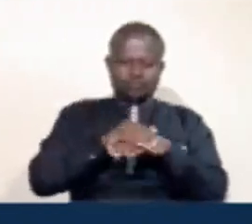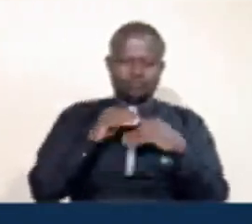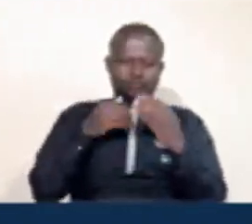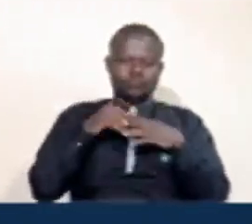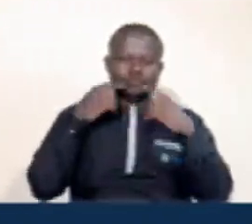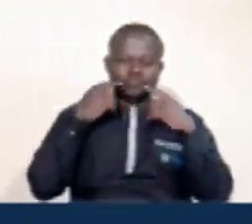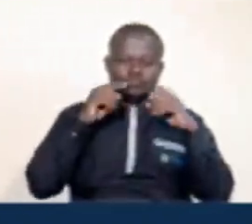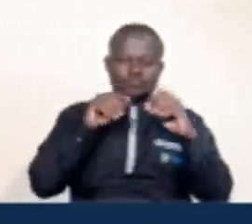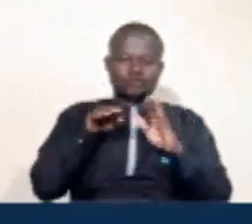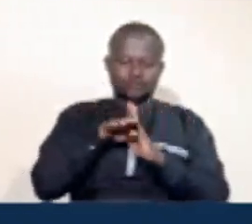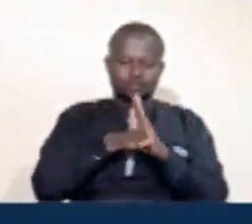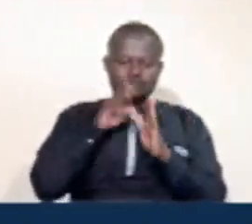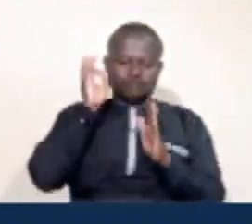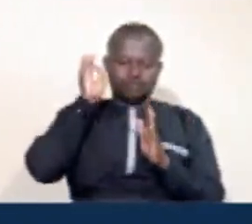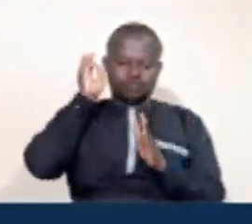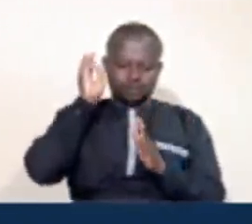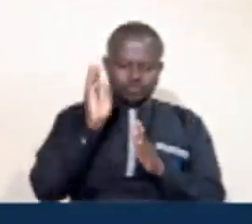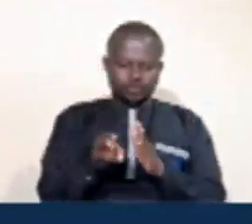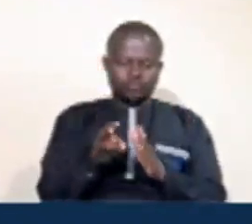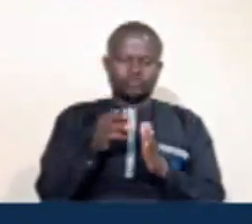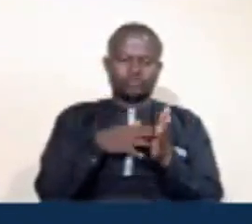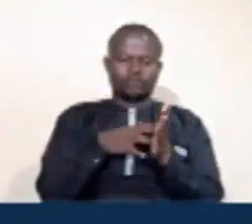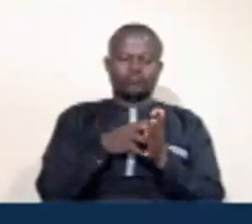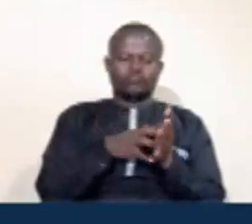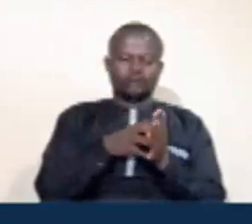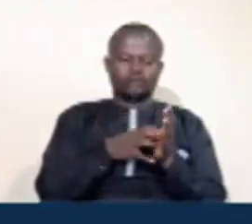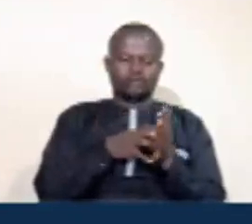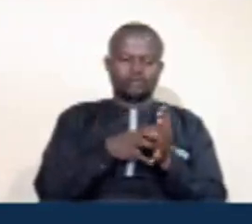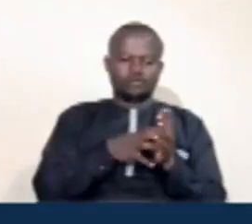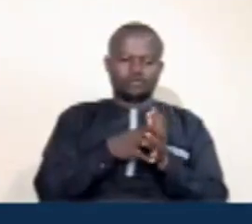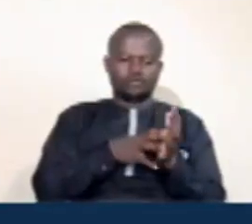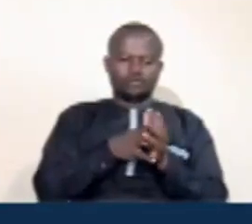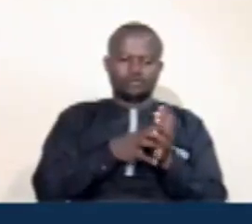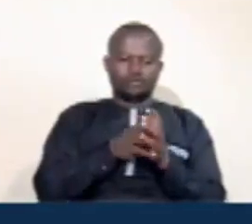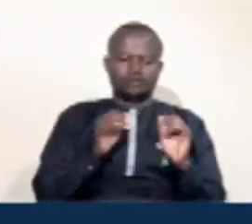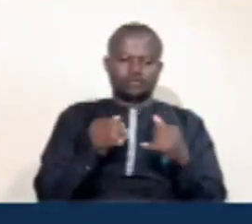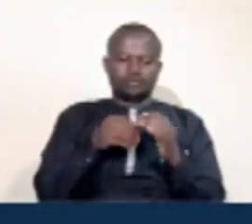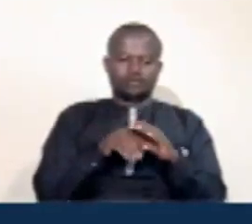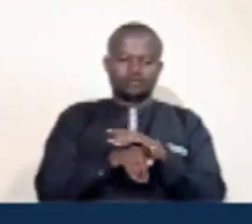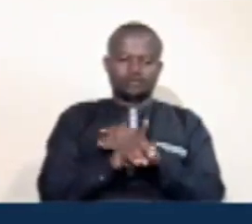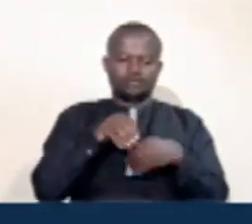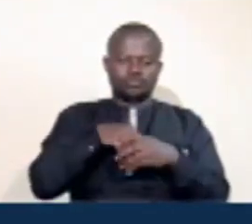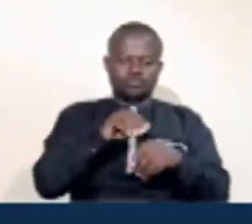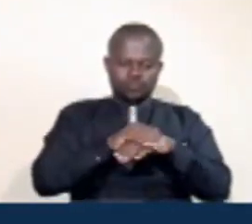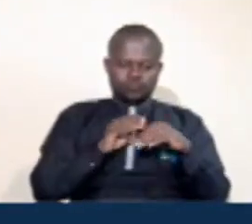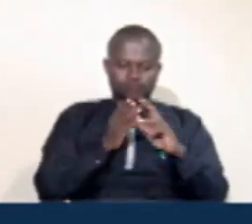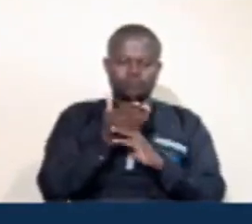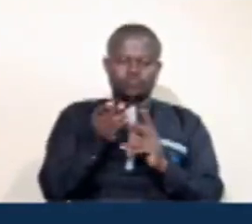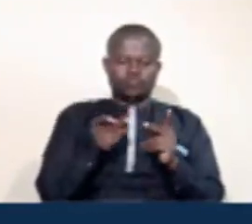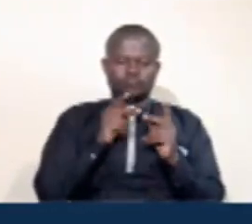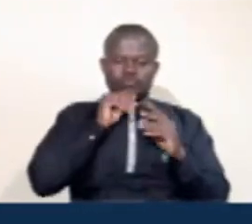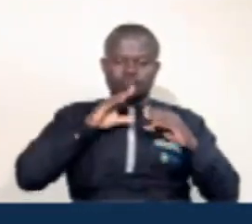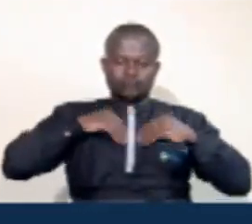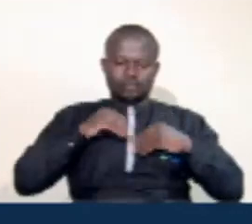iyi gahunda izaca intege habimukira bagerageza kwinjira mu Bwongereza banyuze mu nzira zitemewe.